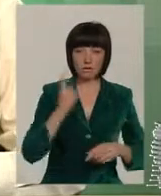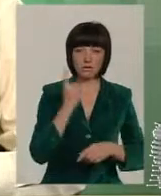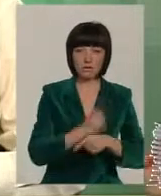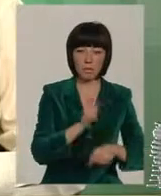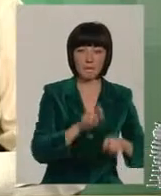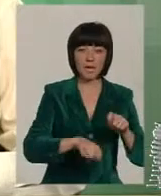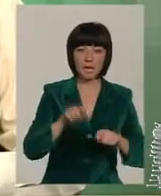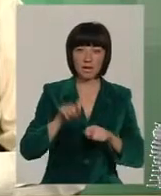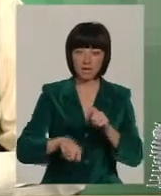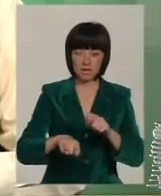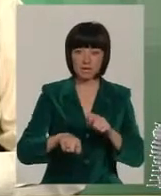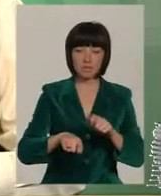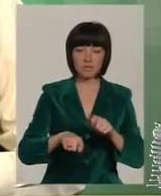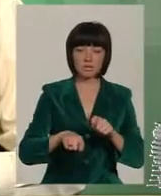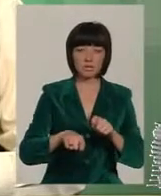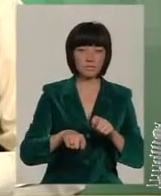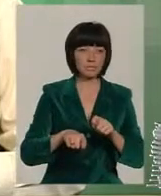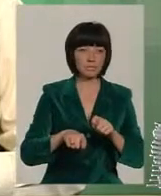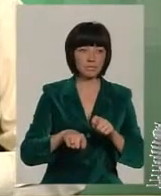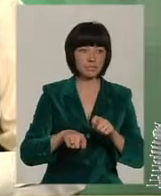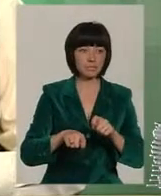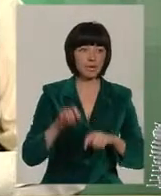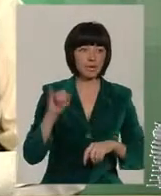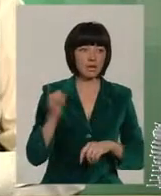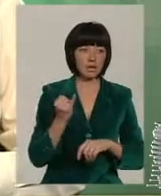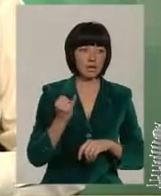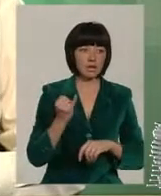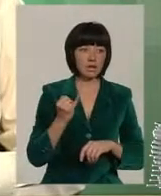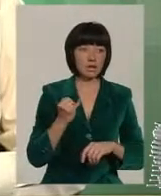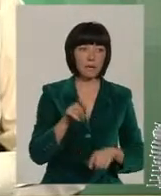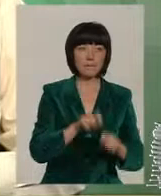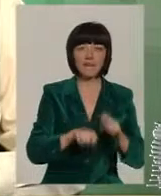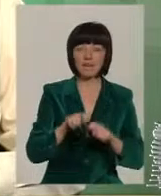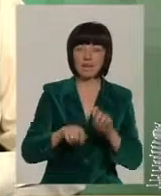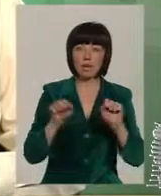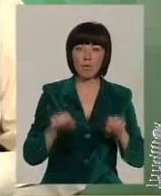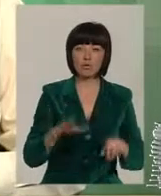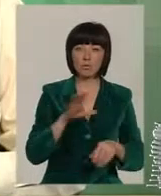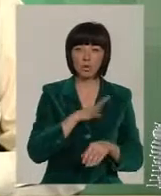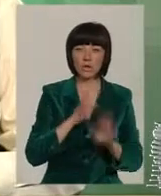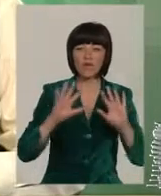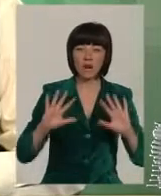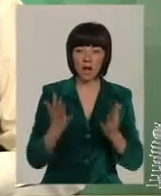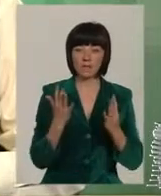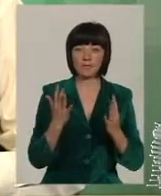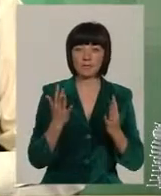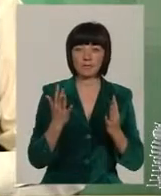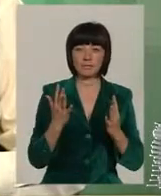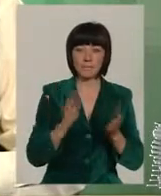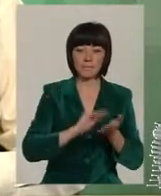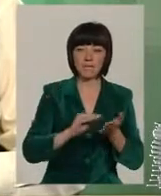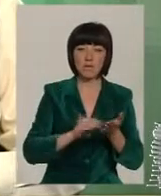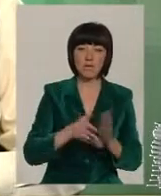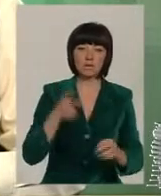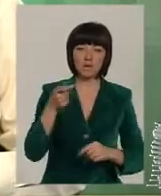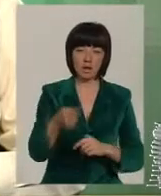перевірок контролюючим органам, як було вже зазначено зрані. І перевірка може бути здійснена тільки в разі письмової